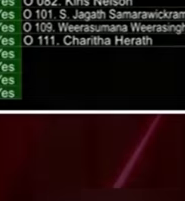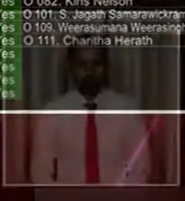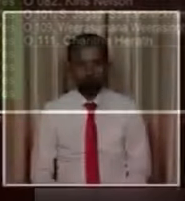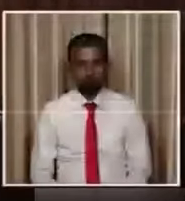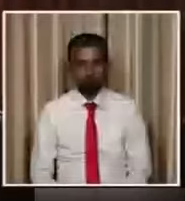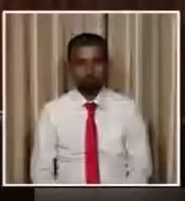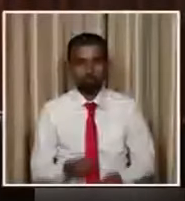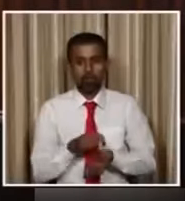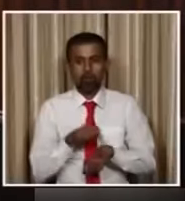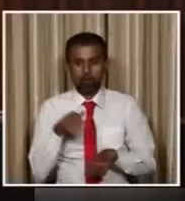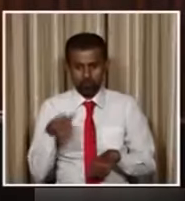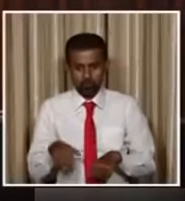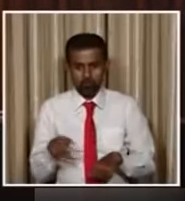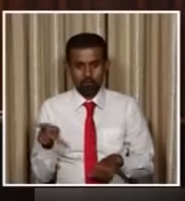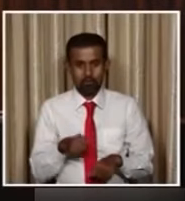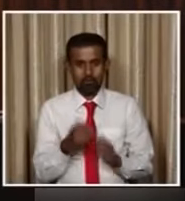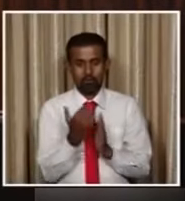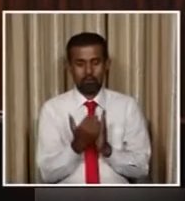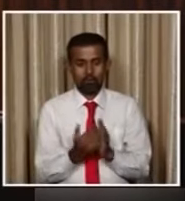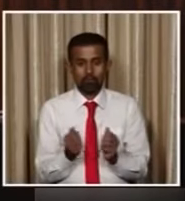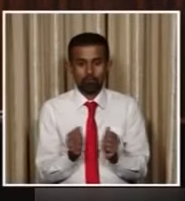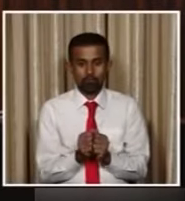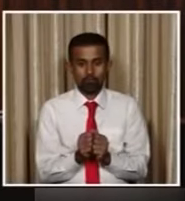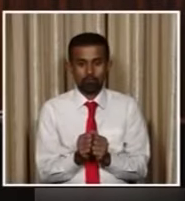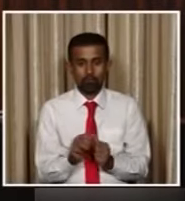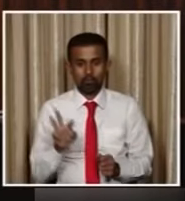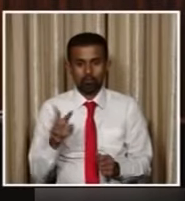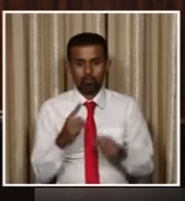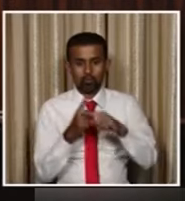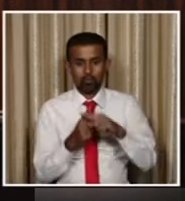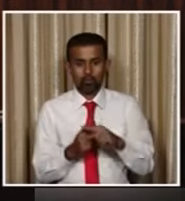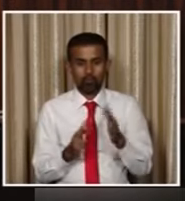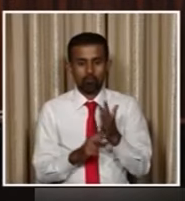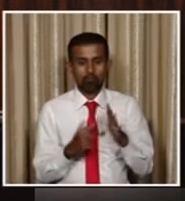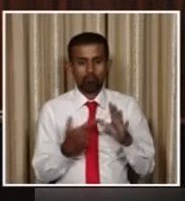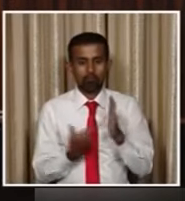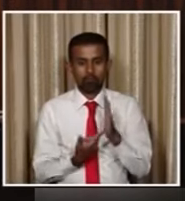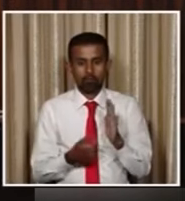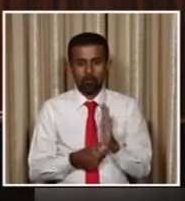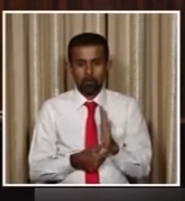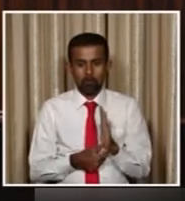අද දින න්‍යාය පත්‍රයේ විෂය අංක 3 එකතු කළ අගය මත බදු පනත